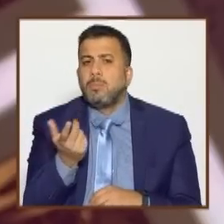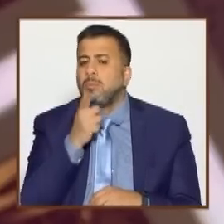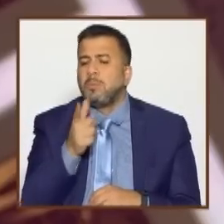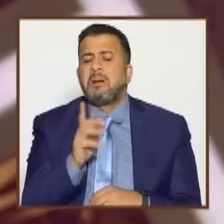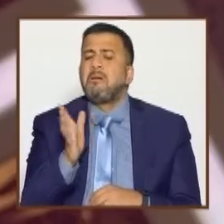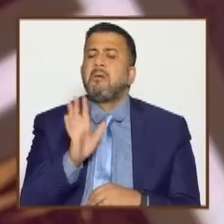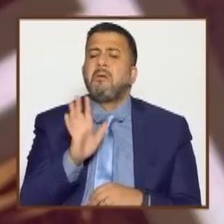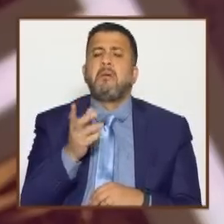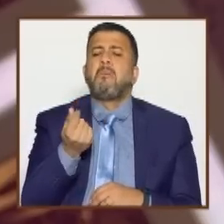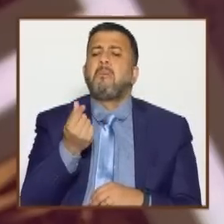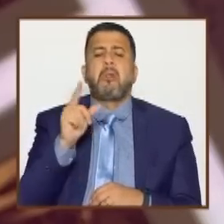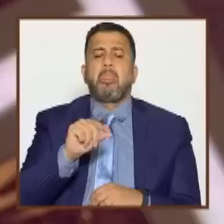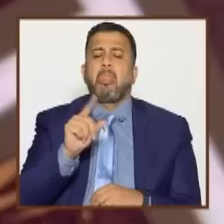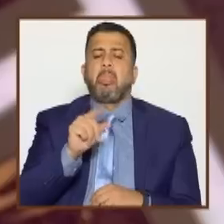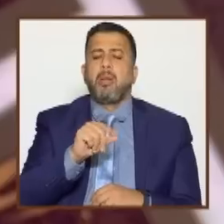يقولون بأن السعر الفلاني،